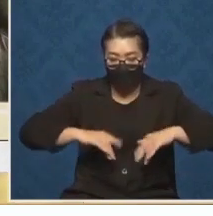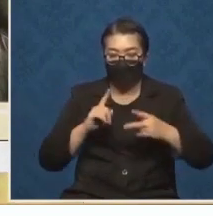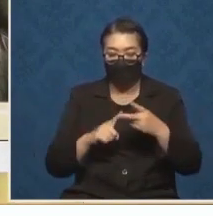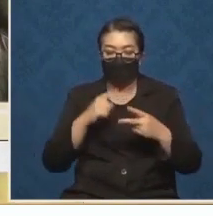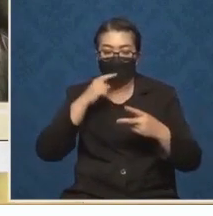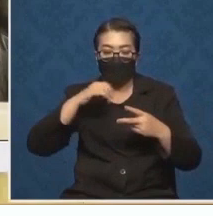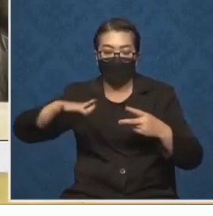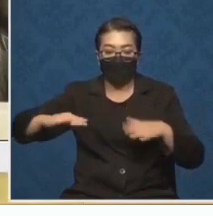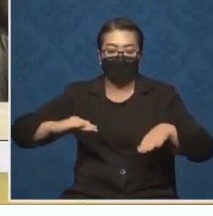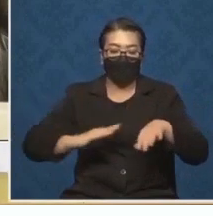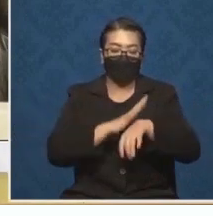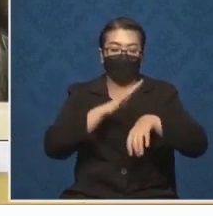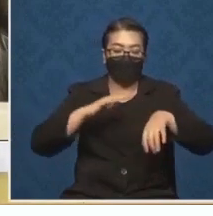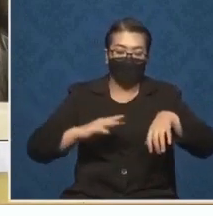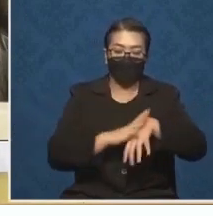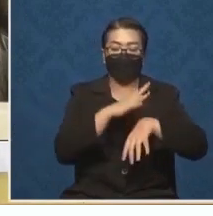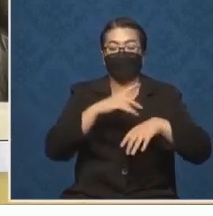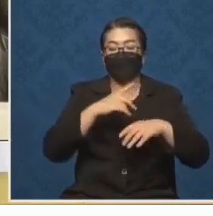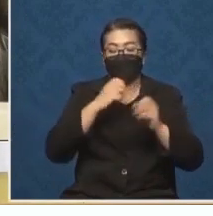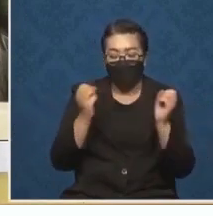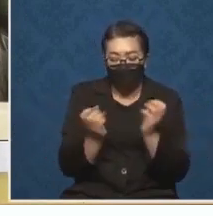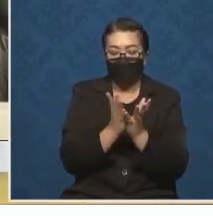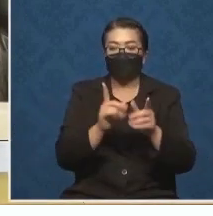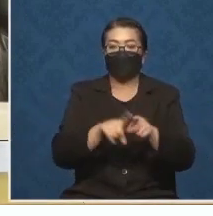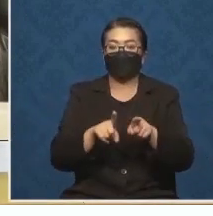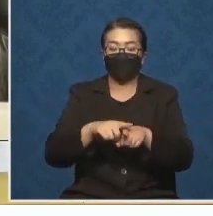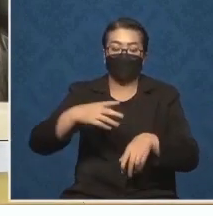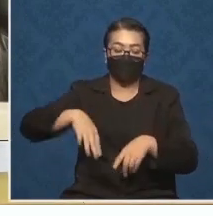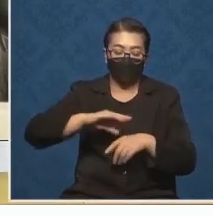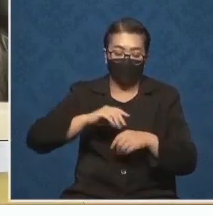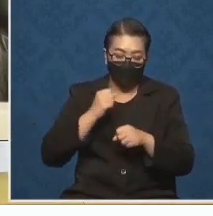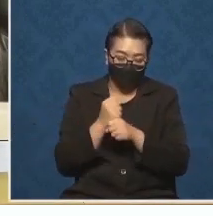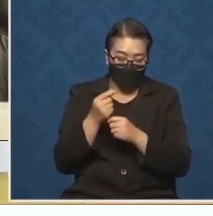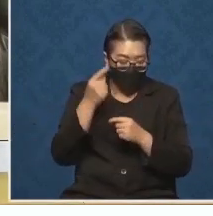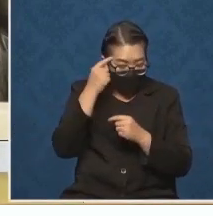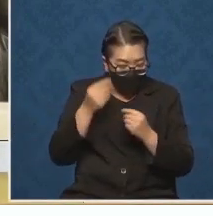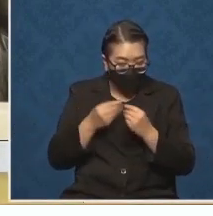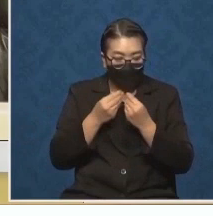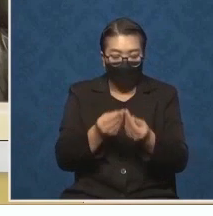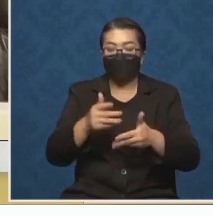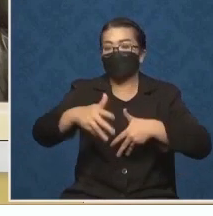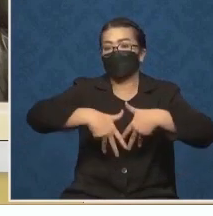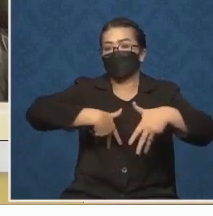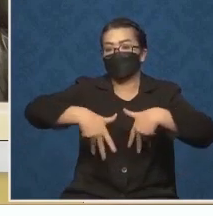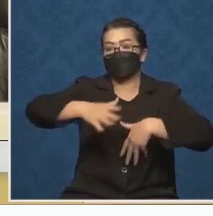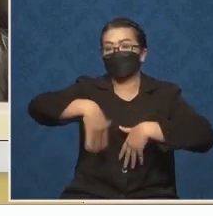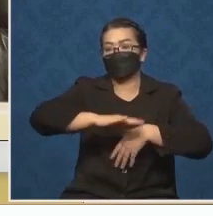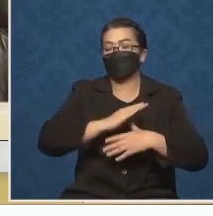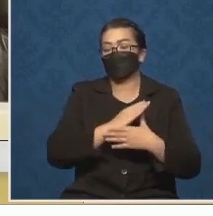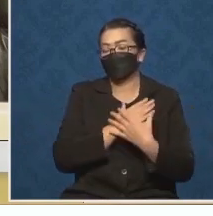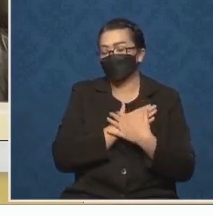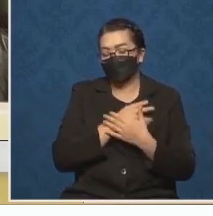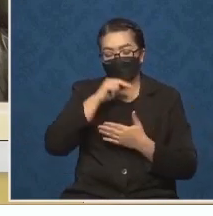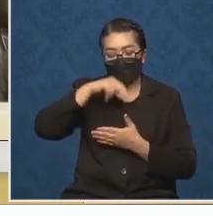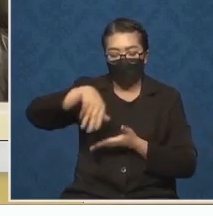อประชาชนนะคะเพื่อประชาชนที่เรารักและเราหวงแหนเช่นกันนะคะ